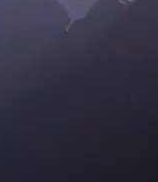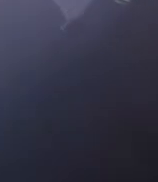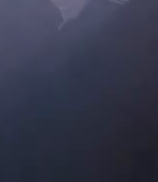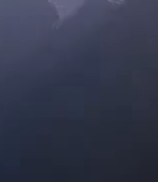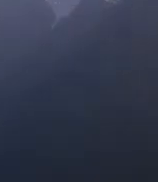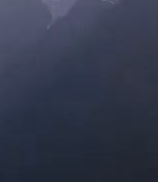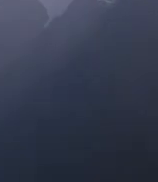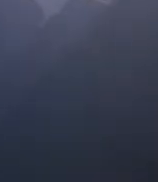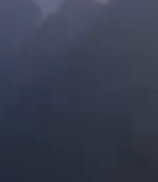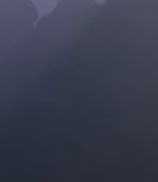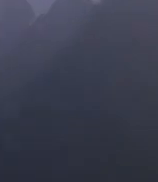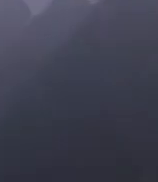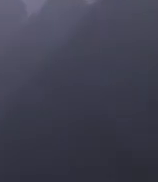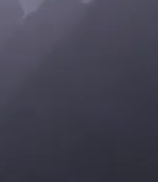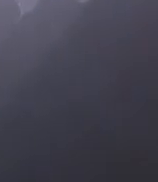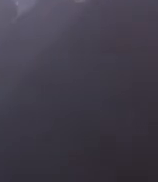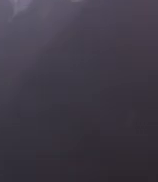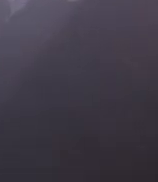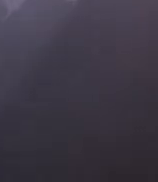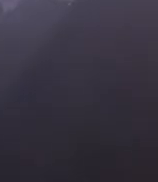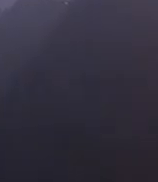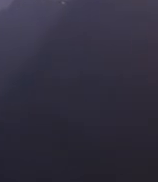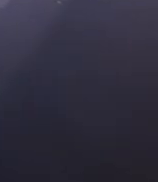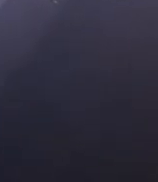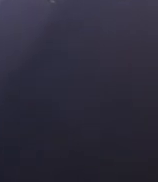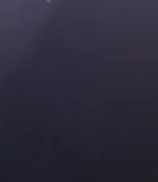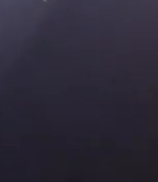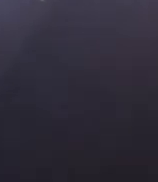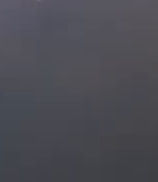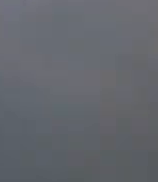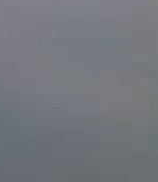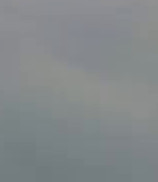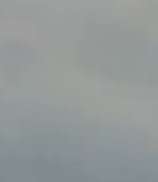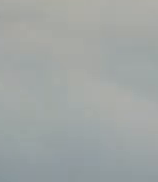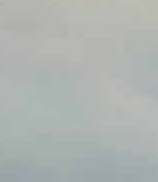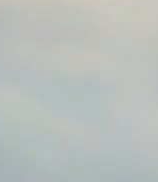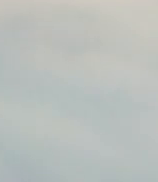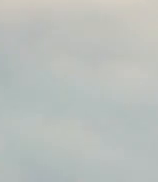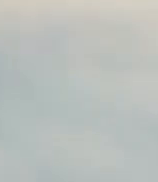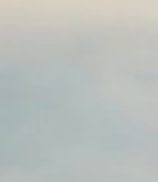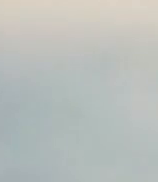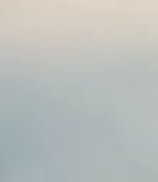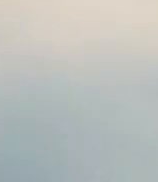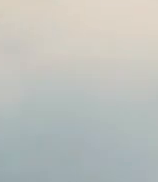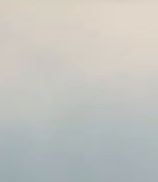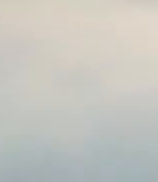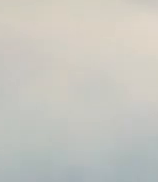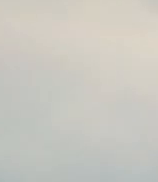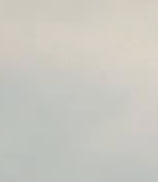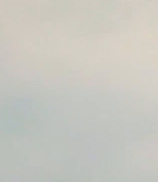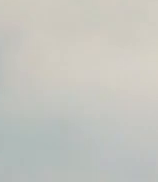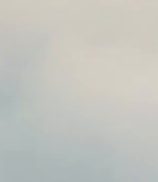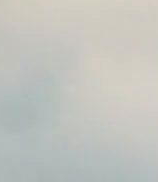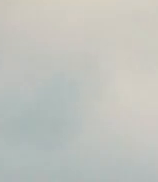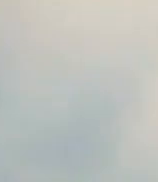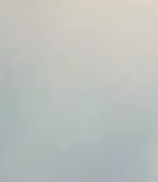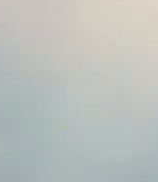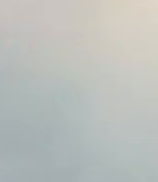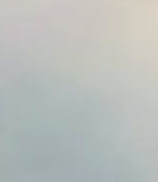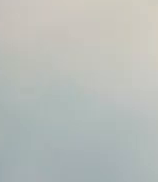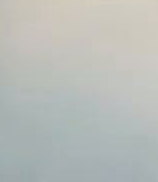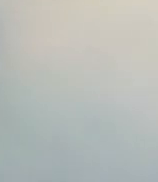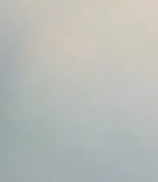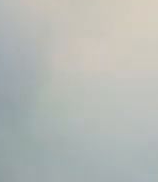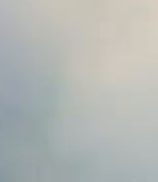и жизнь. То, что от человека, всегда рождается от чего-то предшествующего. Кто наблюдает